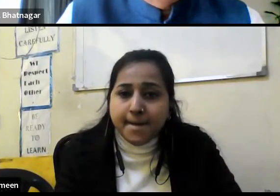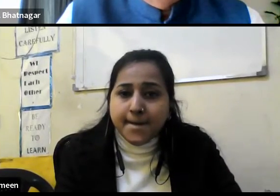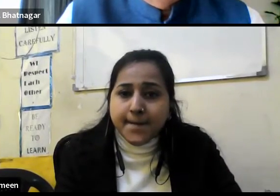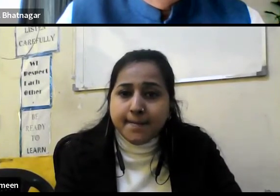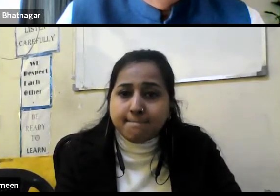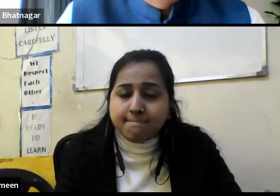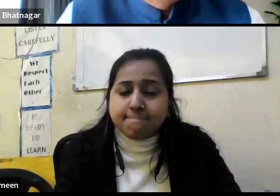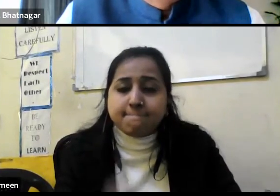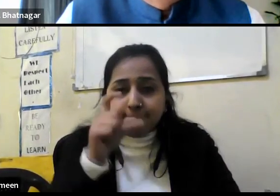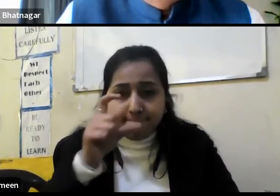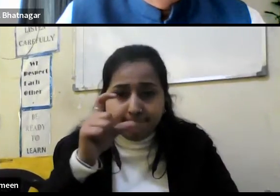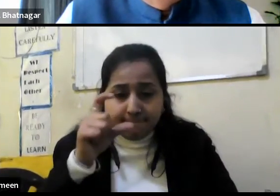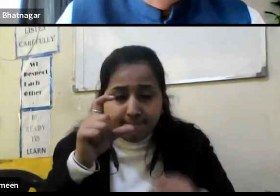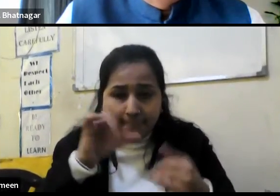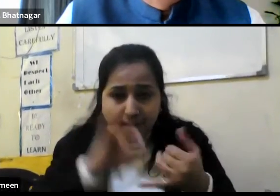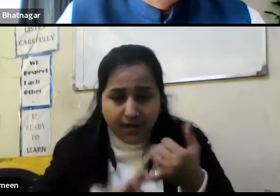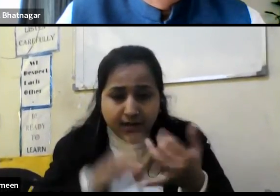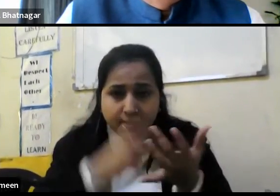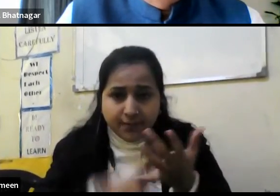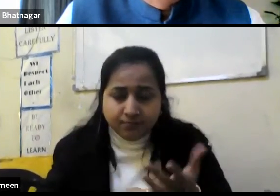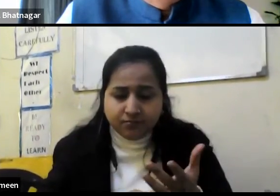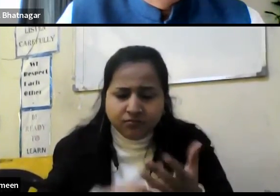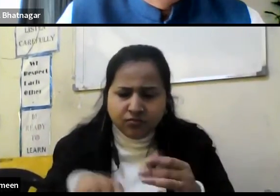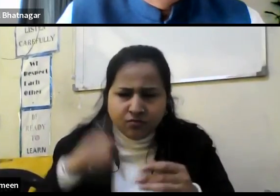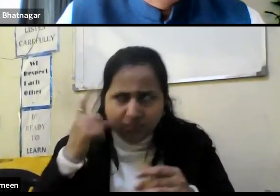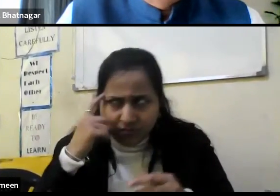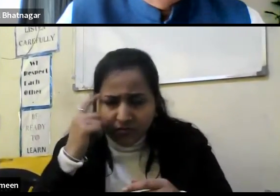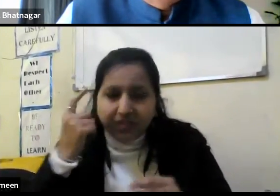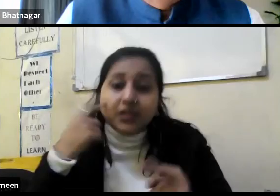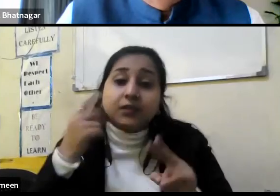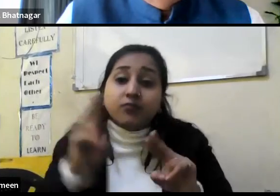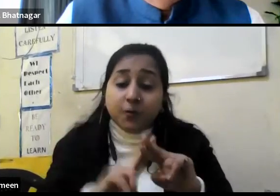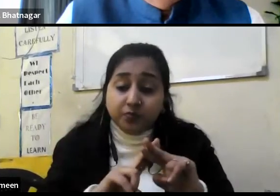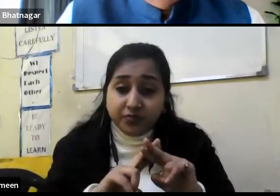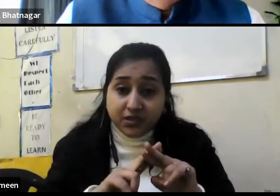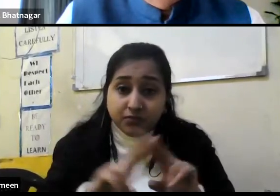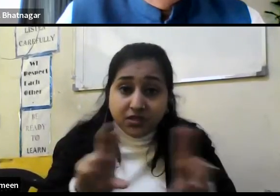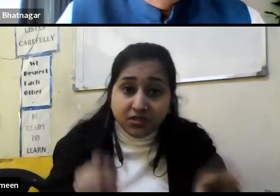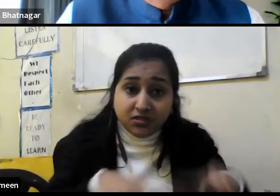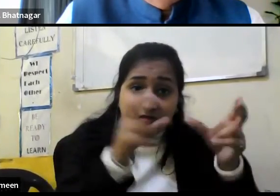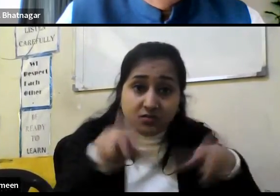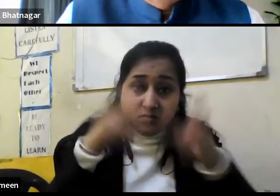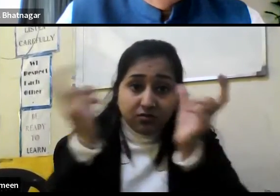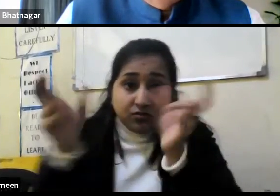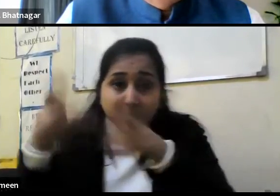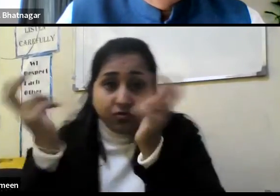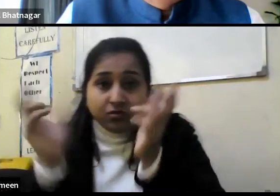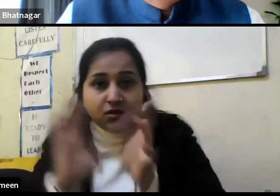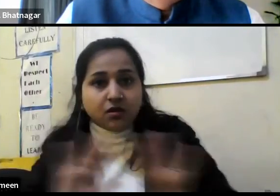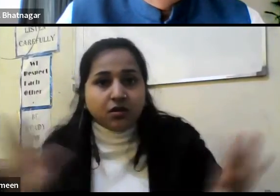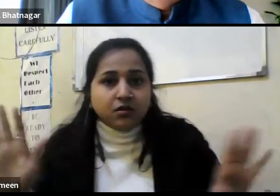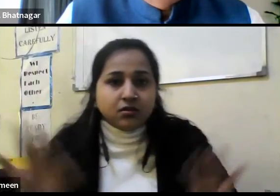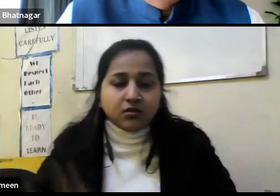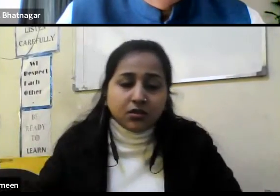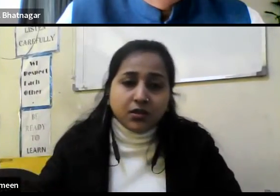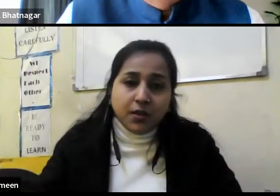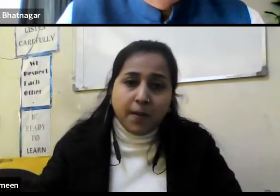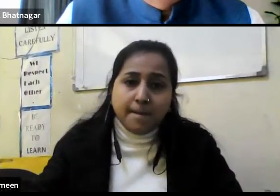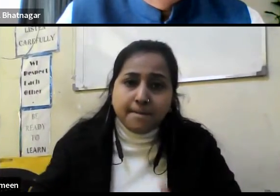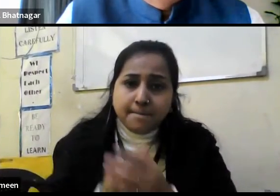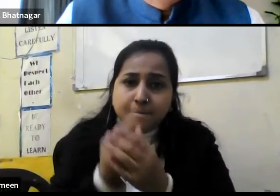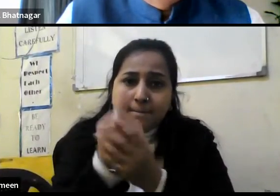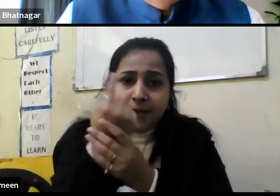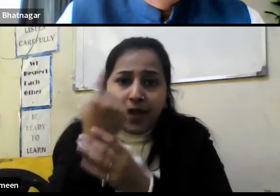उस कैटेगरी में मानते हैं हम। पर अगर हमने जंगल लगा दिए, फॉरेस्टिंग कर दी, तो प्लेनेट इंप्रूव हो गया,